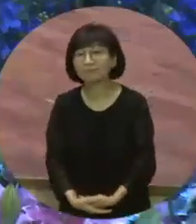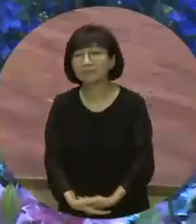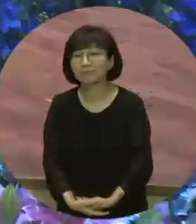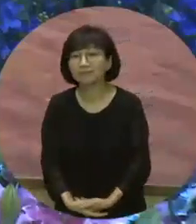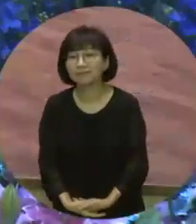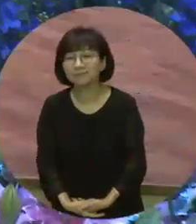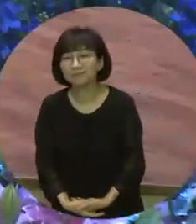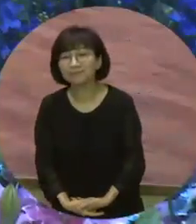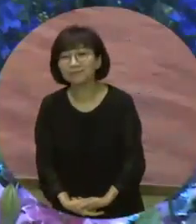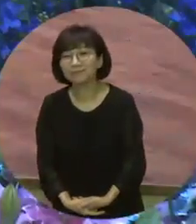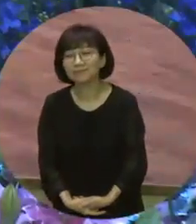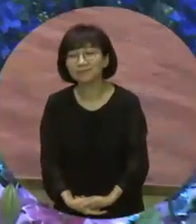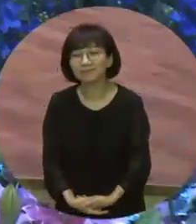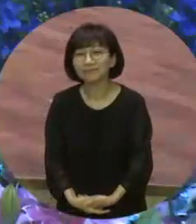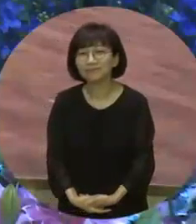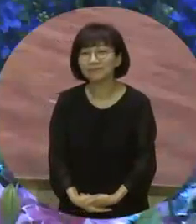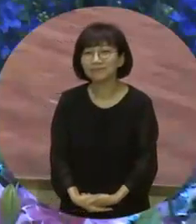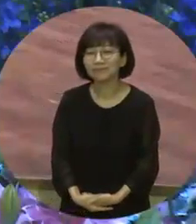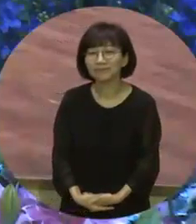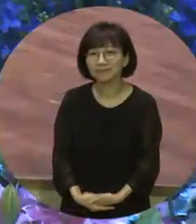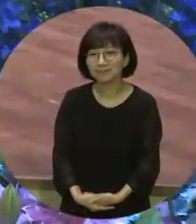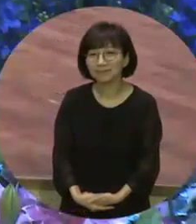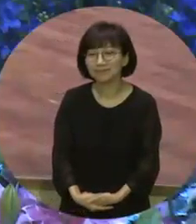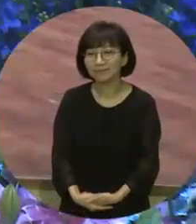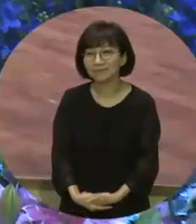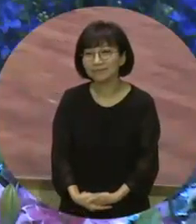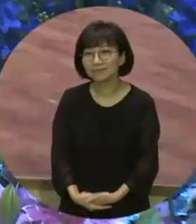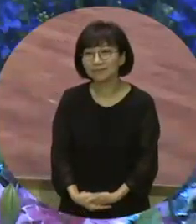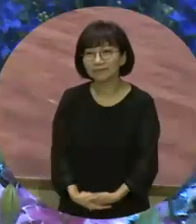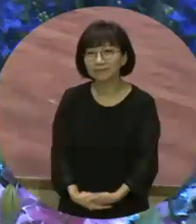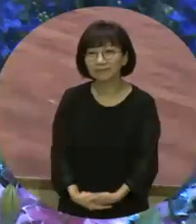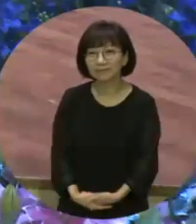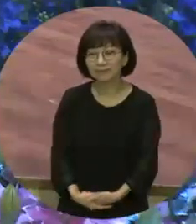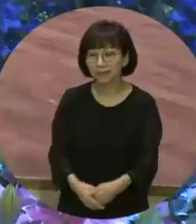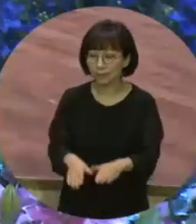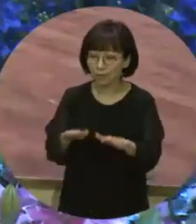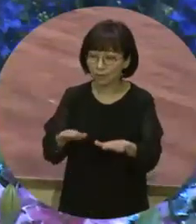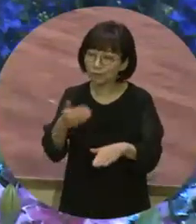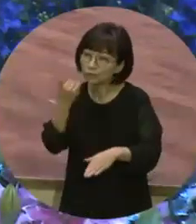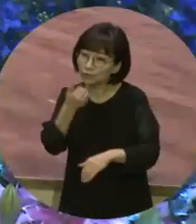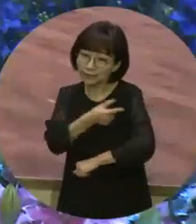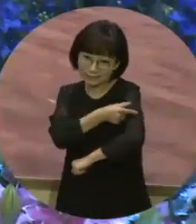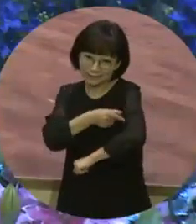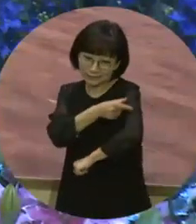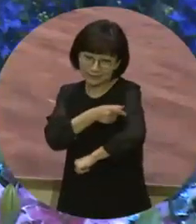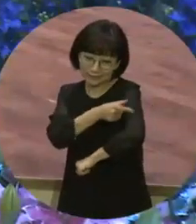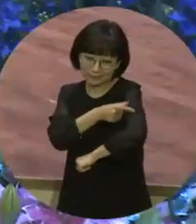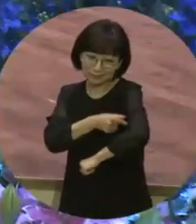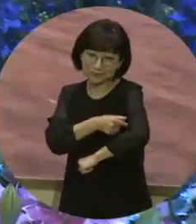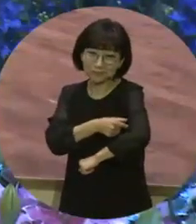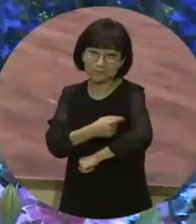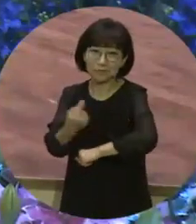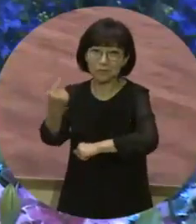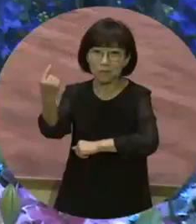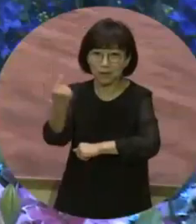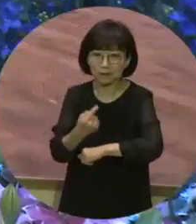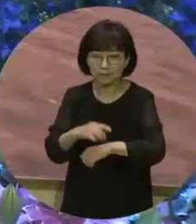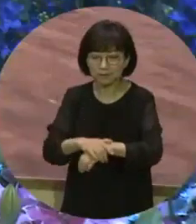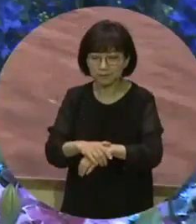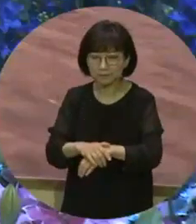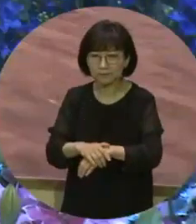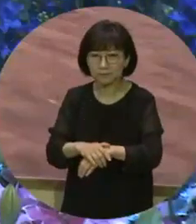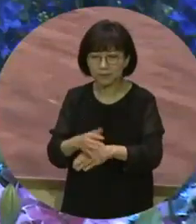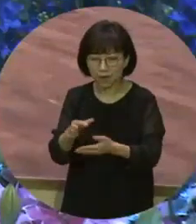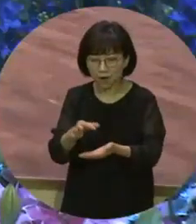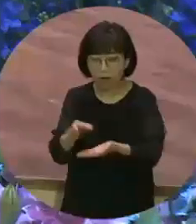참 믿음 있는. 오늘 믿음 있는 분들 봤어. 오늘 집사님 한 분은 또 하나님 앞에 또 헌금을 하고